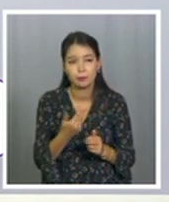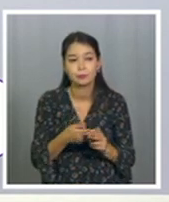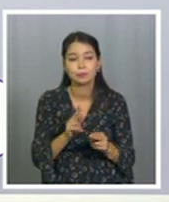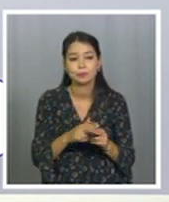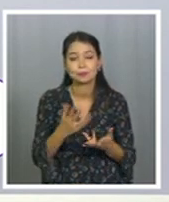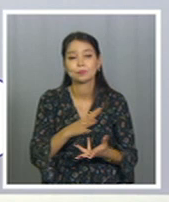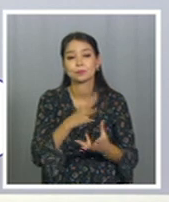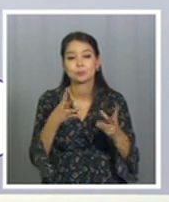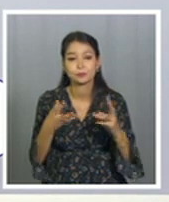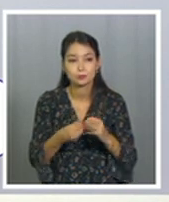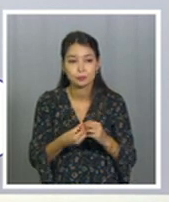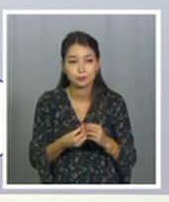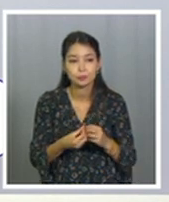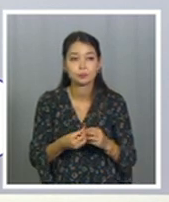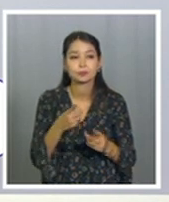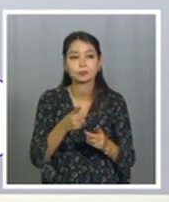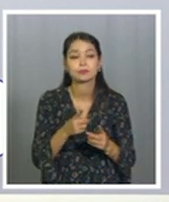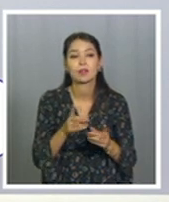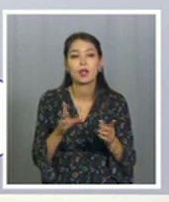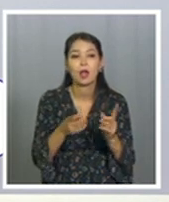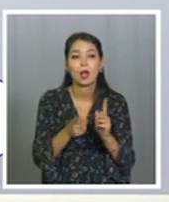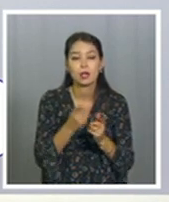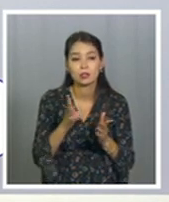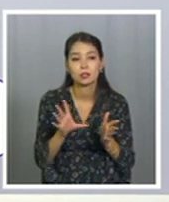қорытынды, егер айнымалы тоқ тізбегіне біз